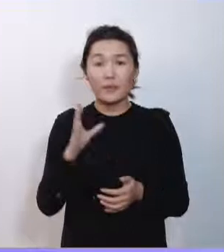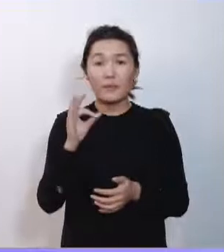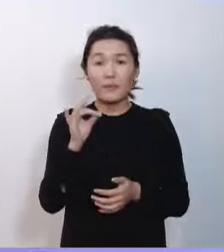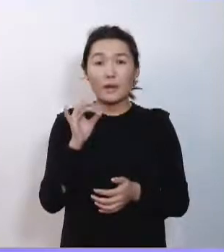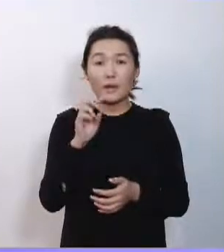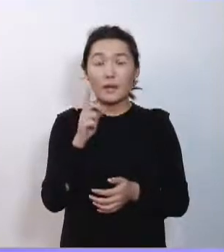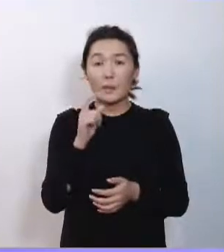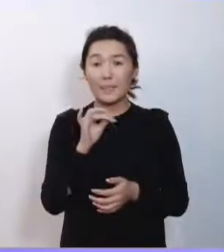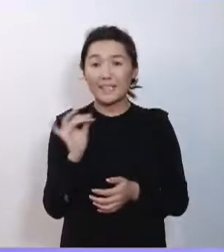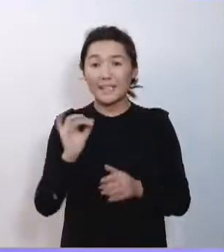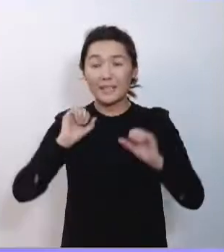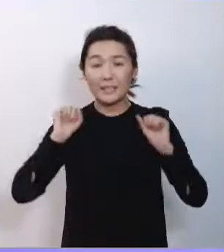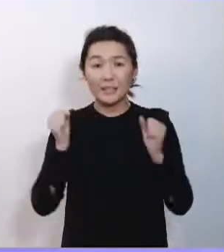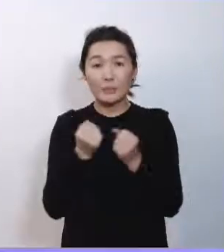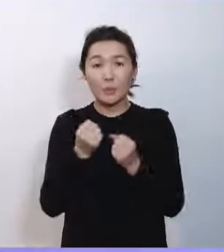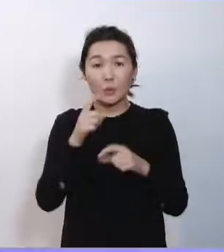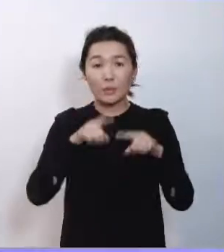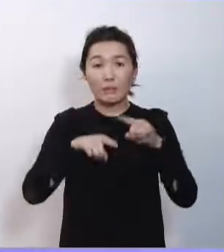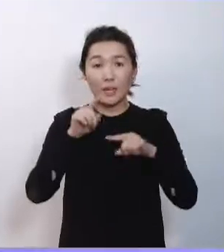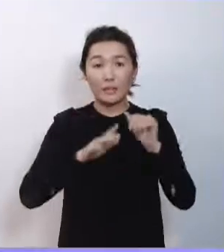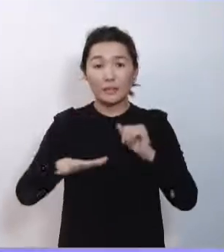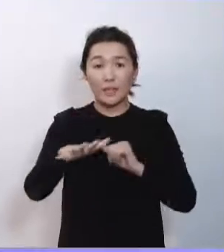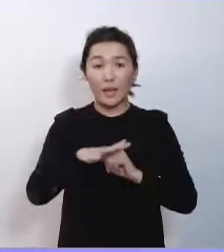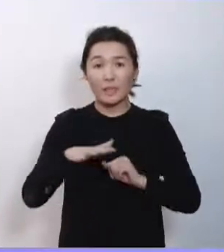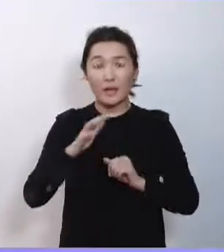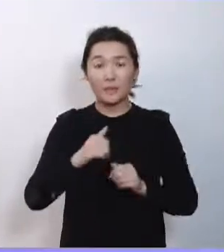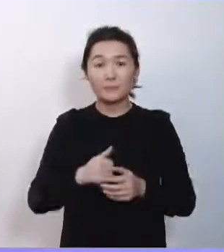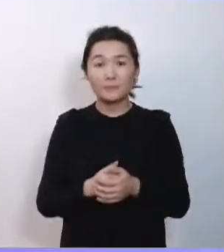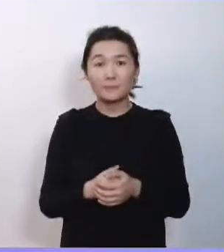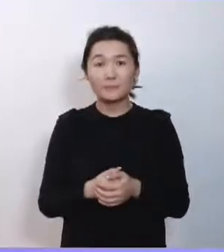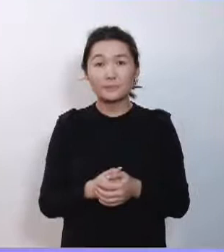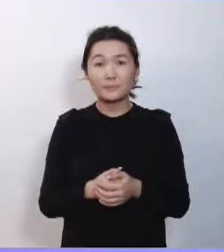Воробьи зимуют в родных краях.